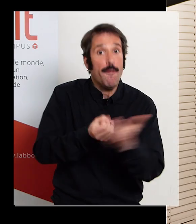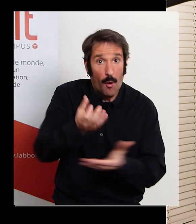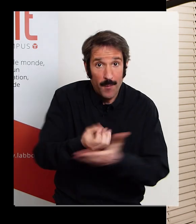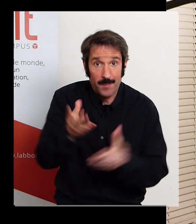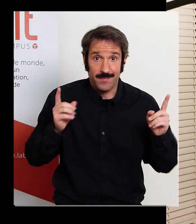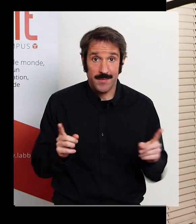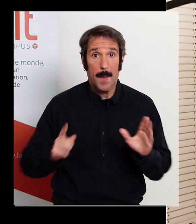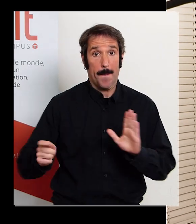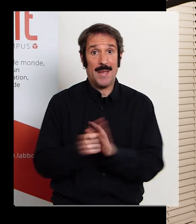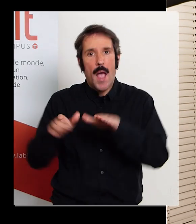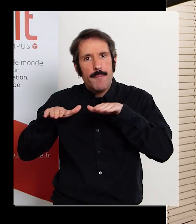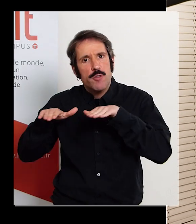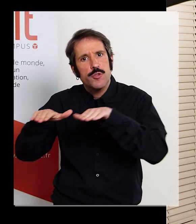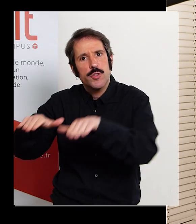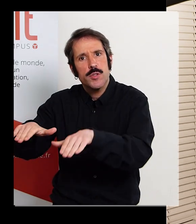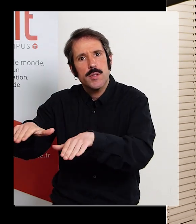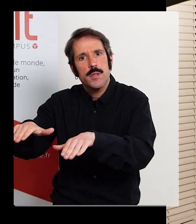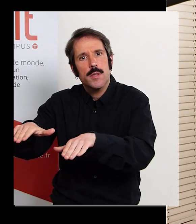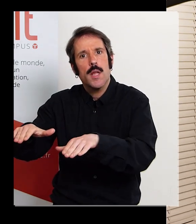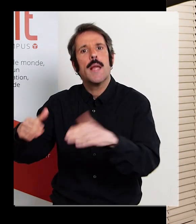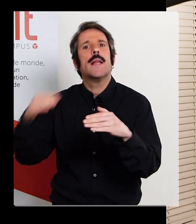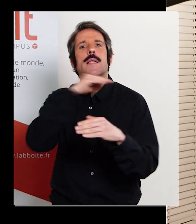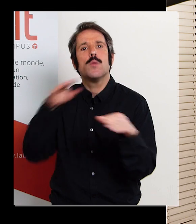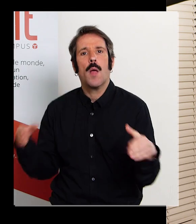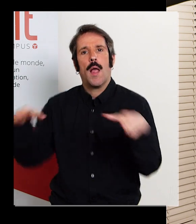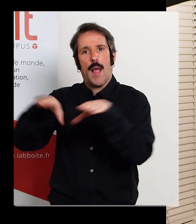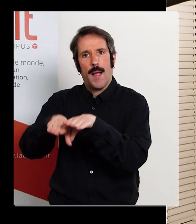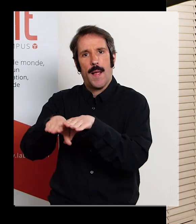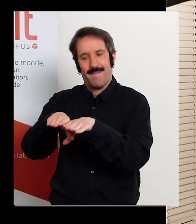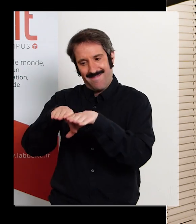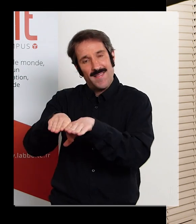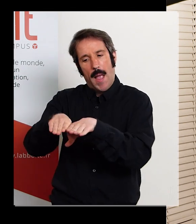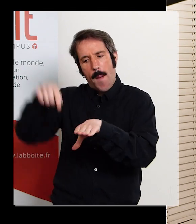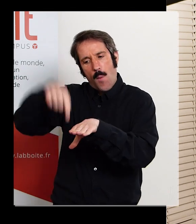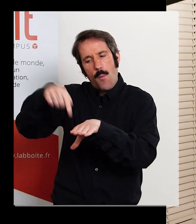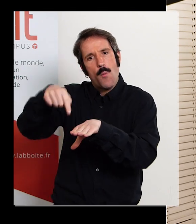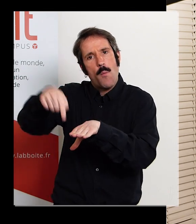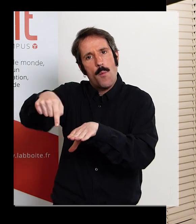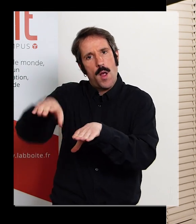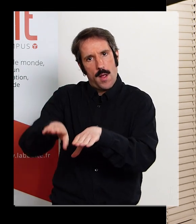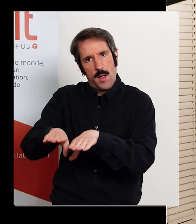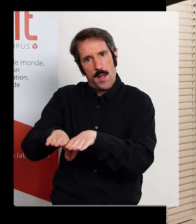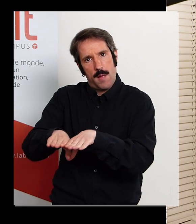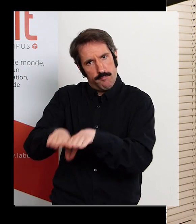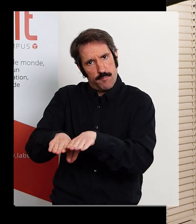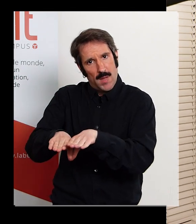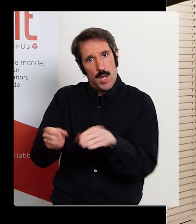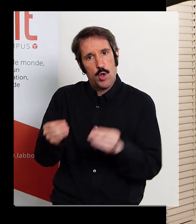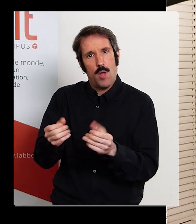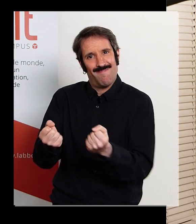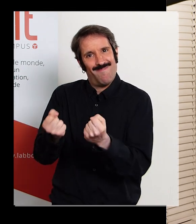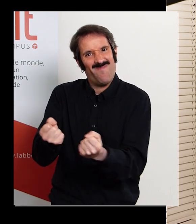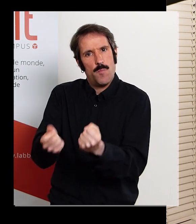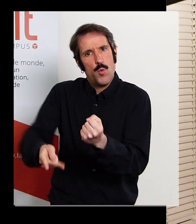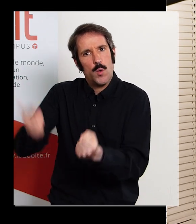À titre d'information, lorsqu'une machine à coudre va assembler deux éléments, elle va produire des points entre les deux tissus, ce